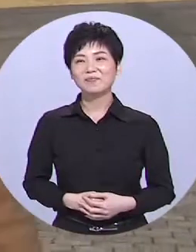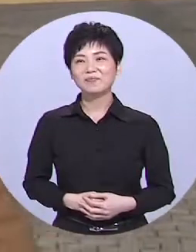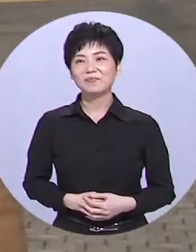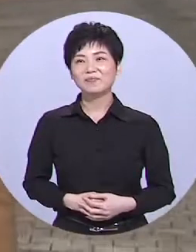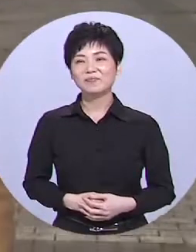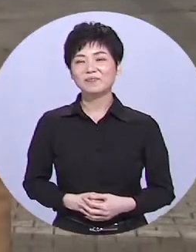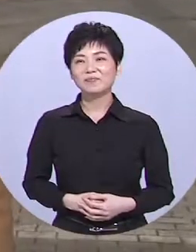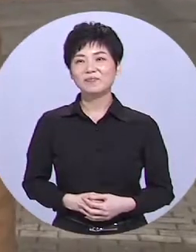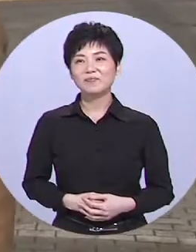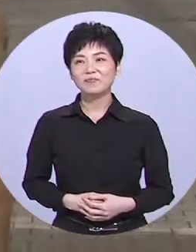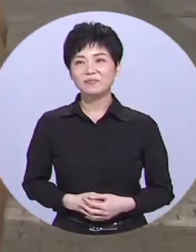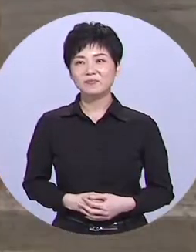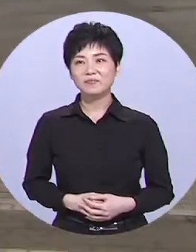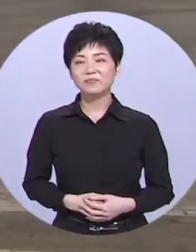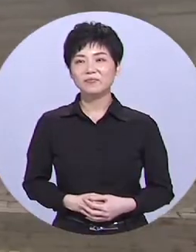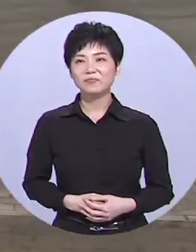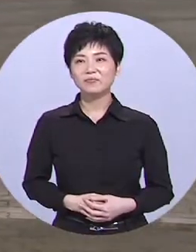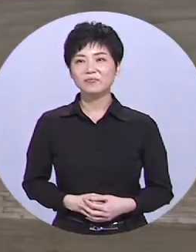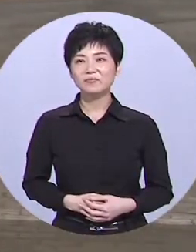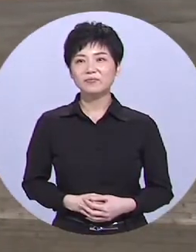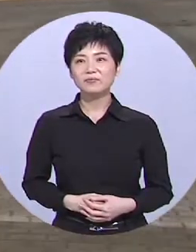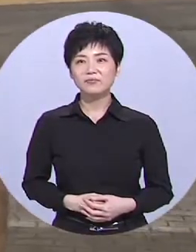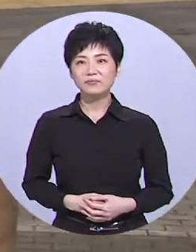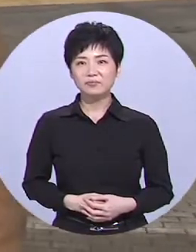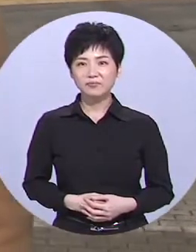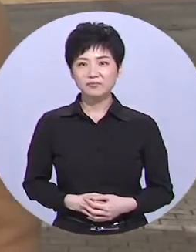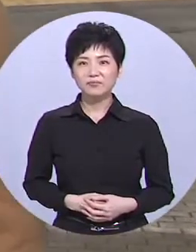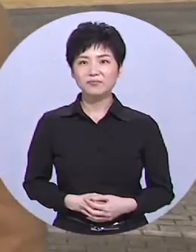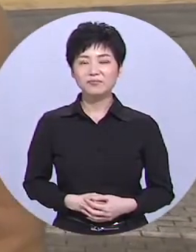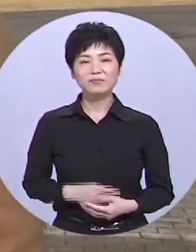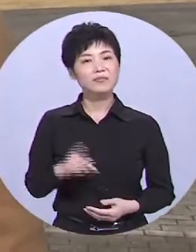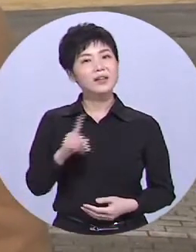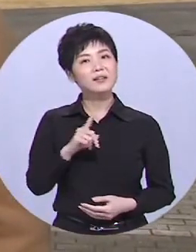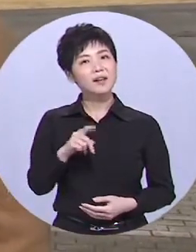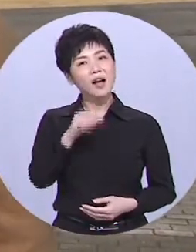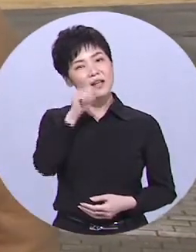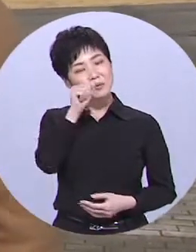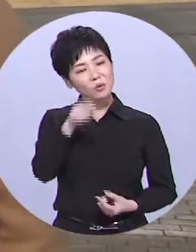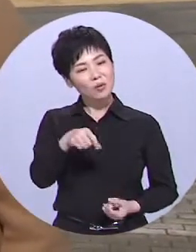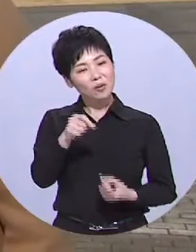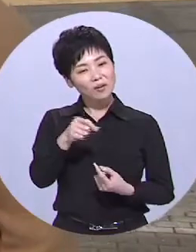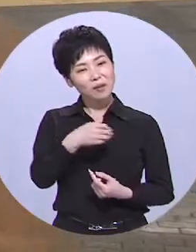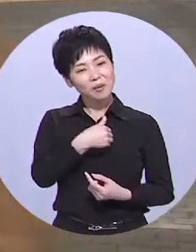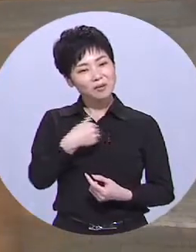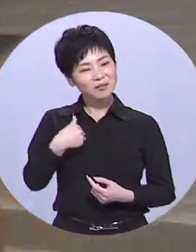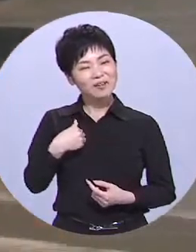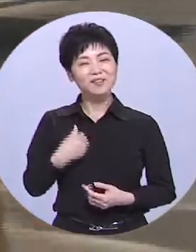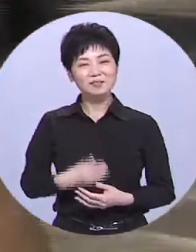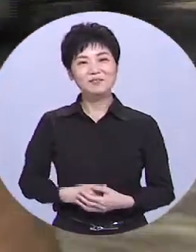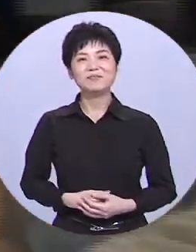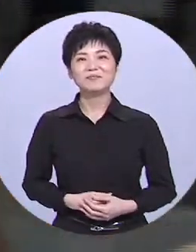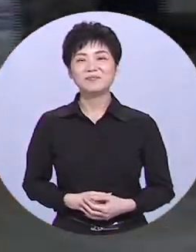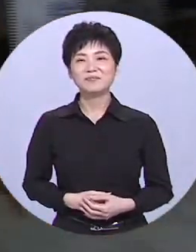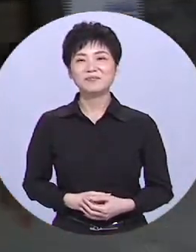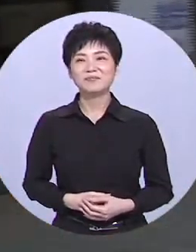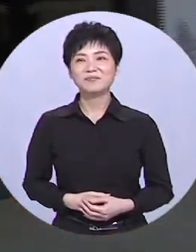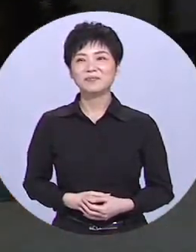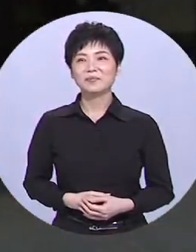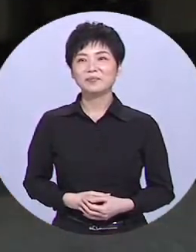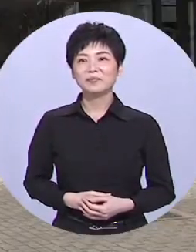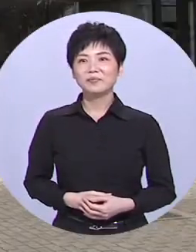ね。お、こちらで何かいいもの見つかるかもしれないですね。ちょっと行ってみます。